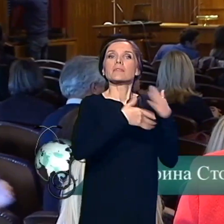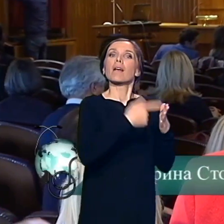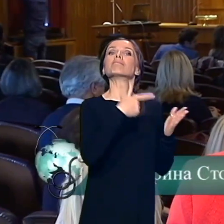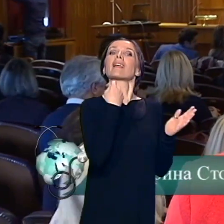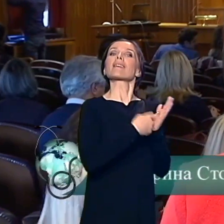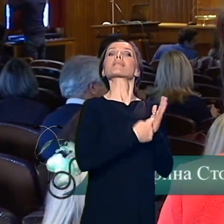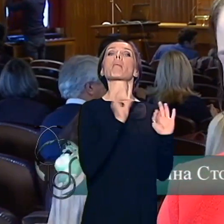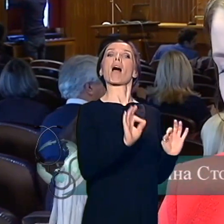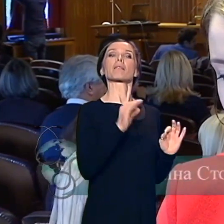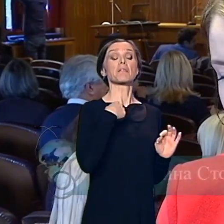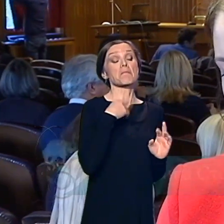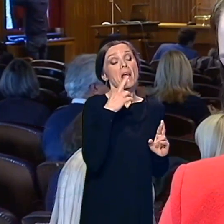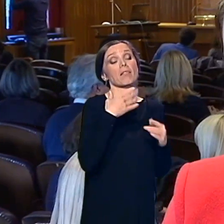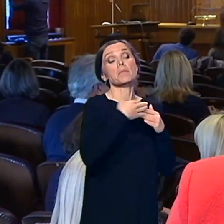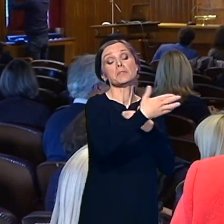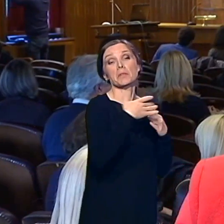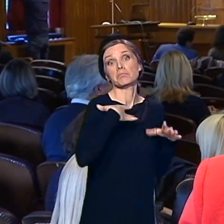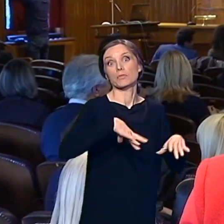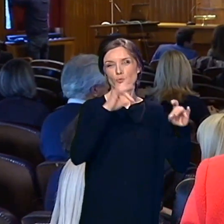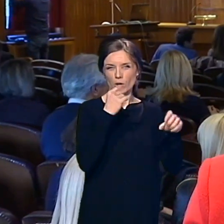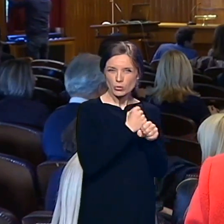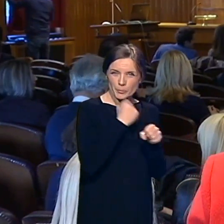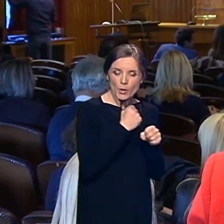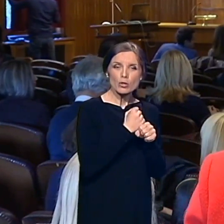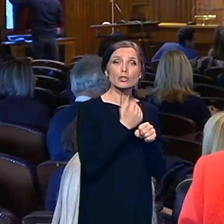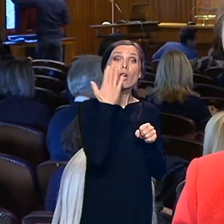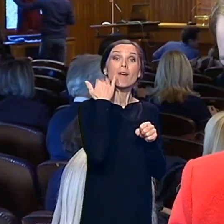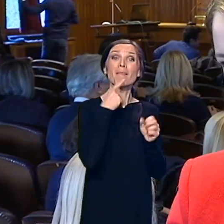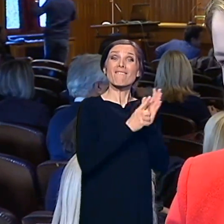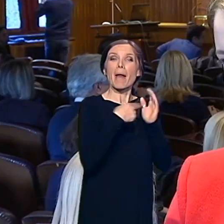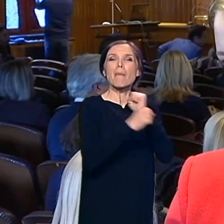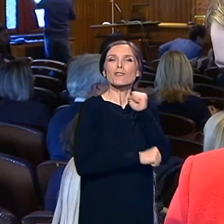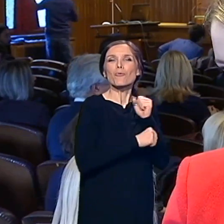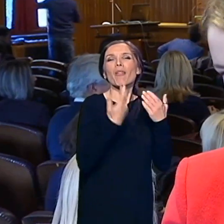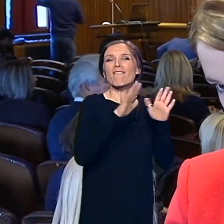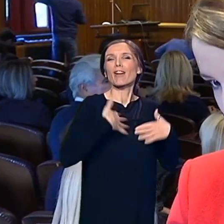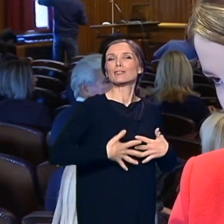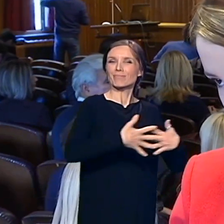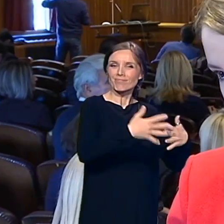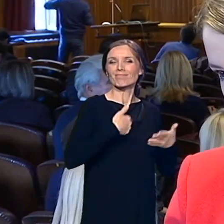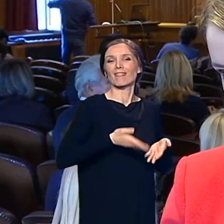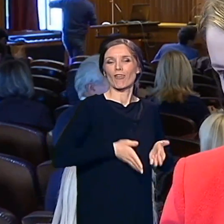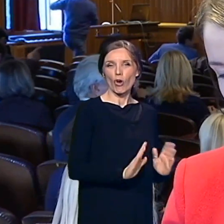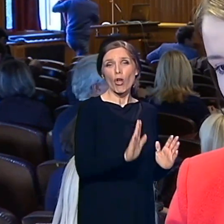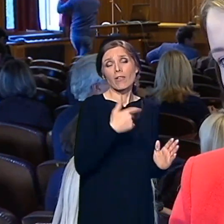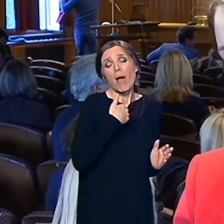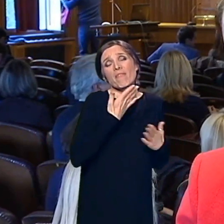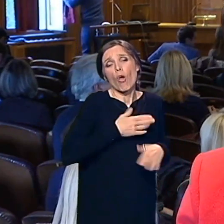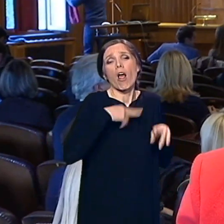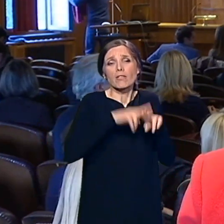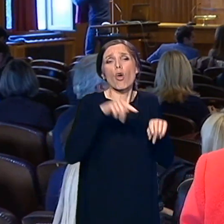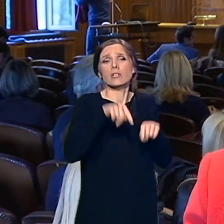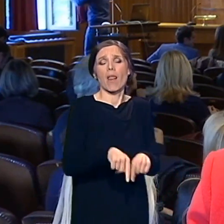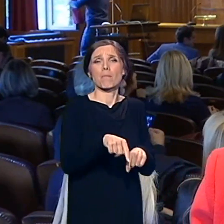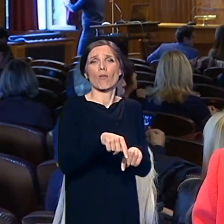skorijem roku naći posao. Ja sam se tokom studija ostvarila i kao majka i volela bi da ostanem u ovoj zemlji sa svojim djetetom i